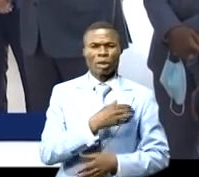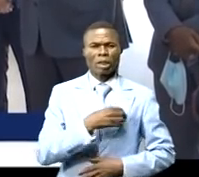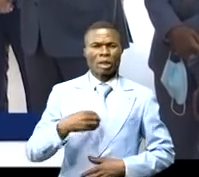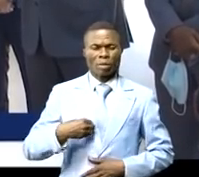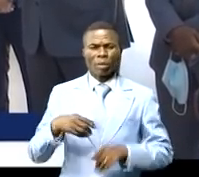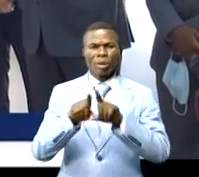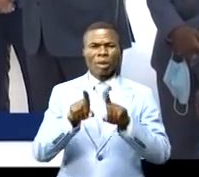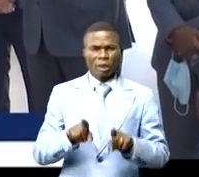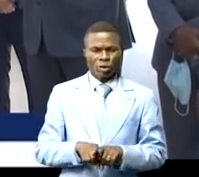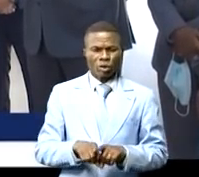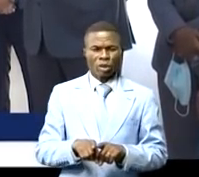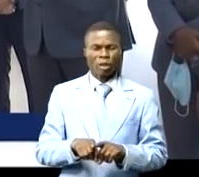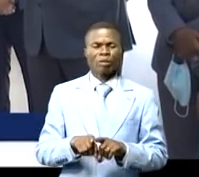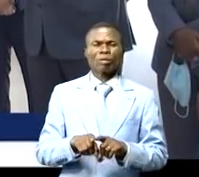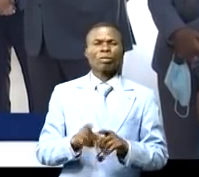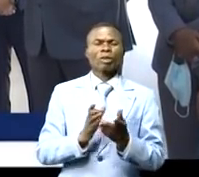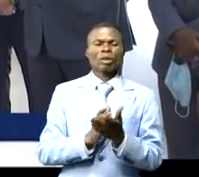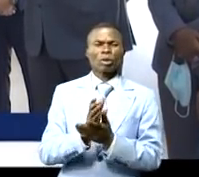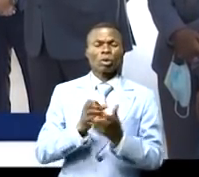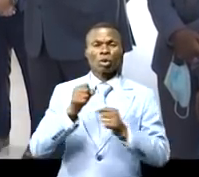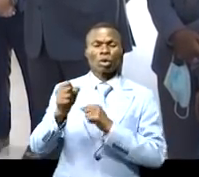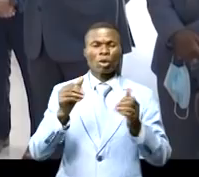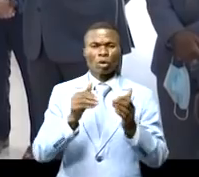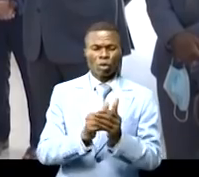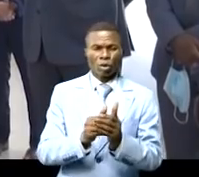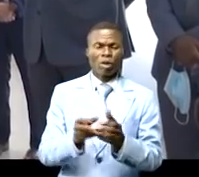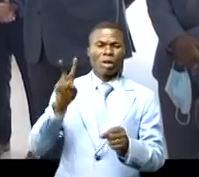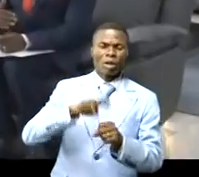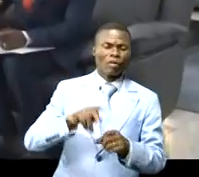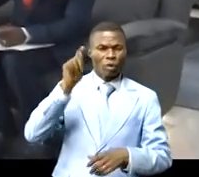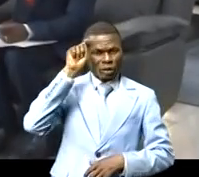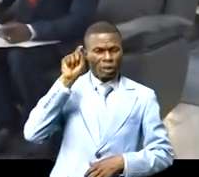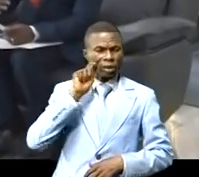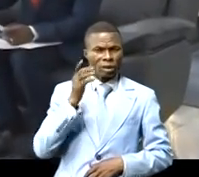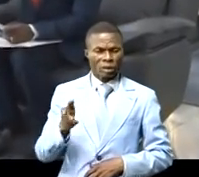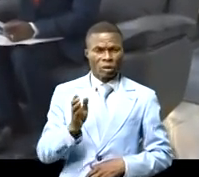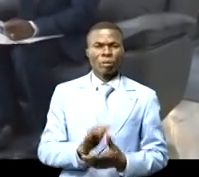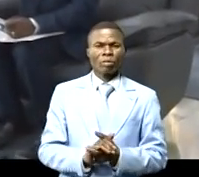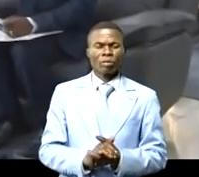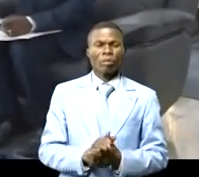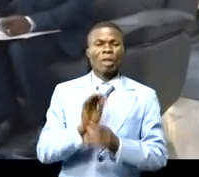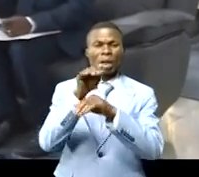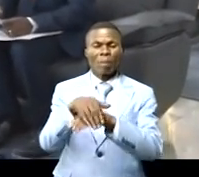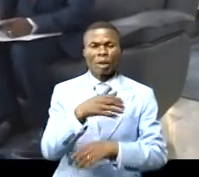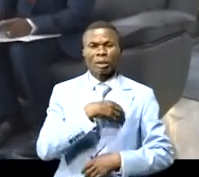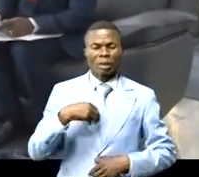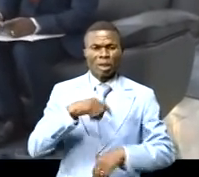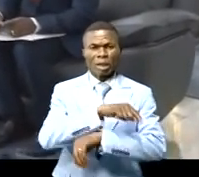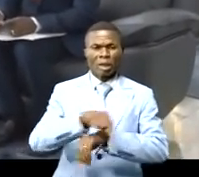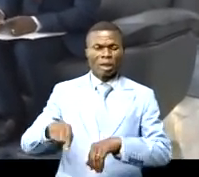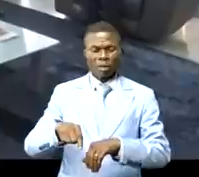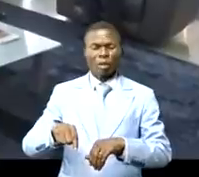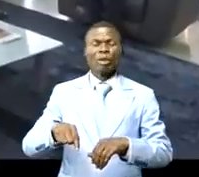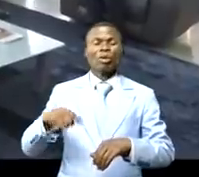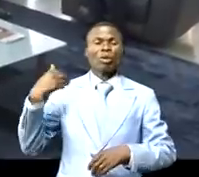et de la lutte contre les violences sexuelles. La participation de la femme dans les instances de prise de